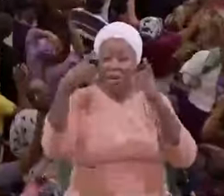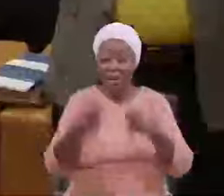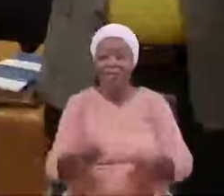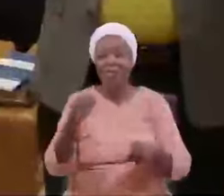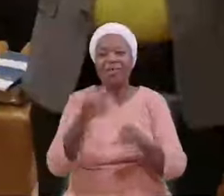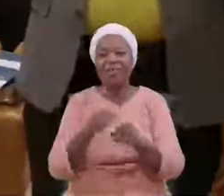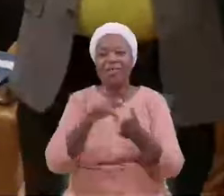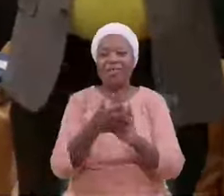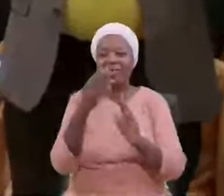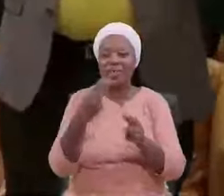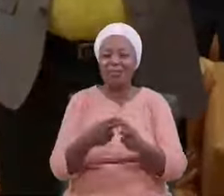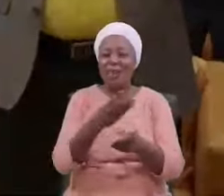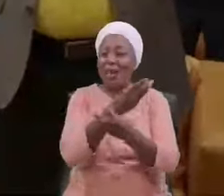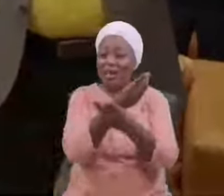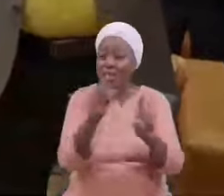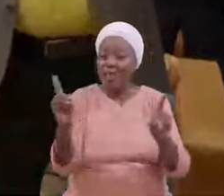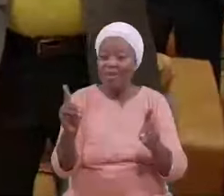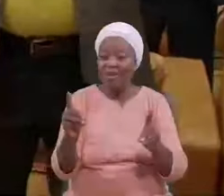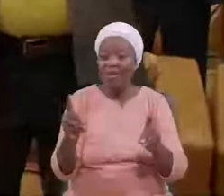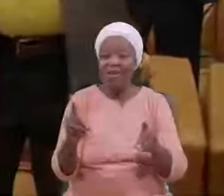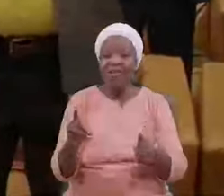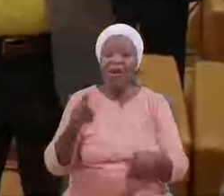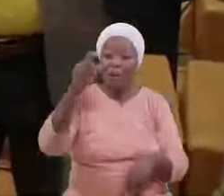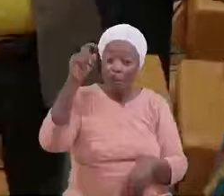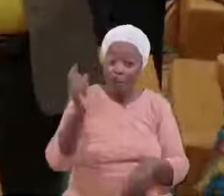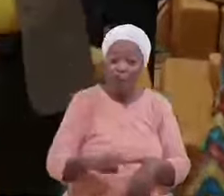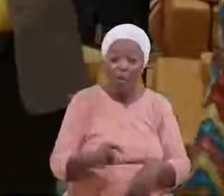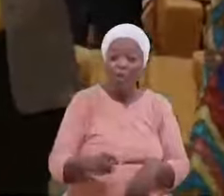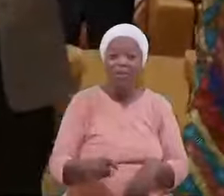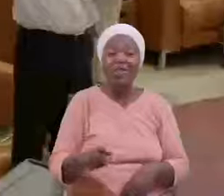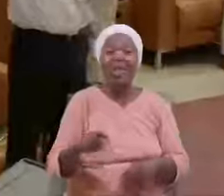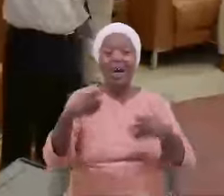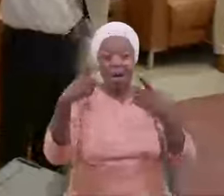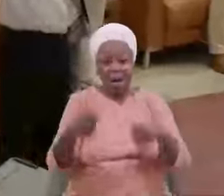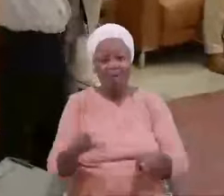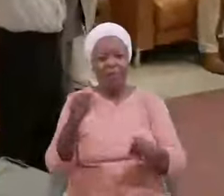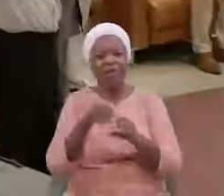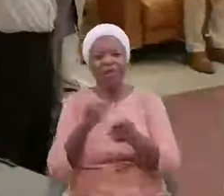La délivrance doit se produire.